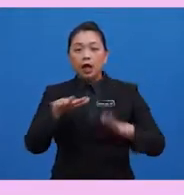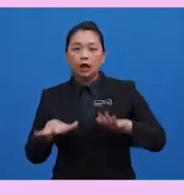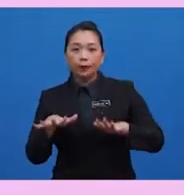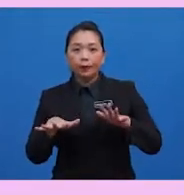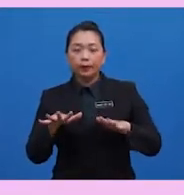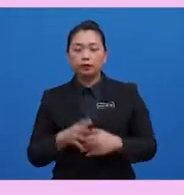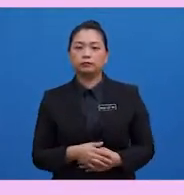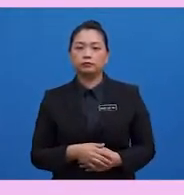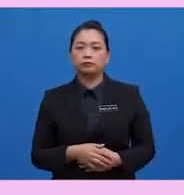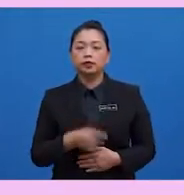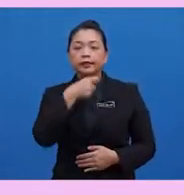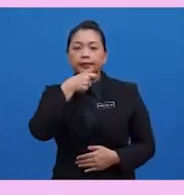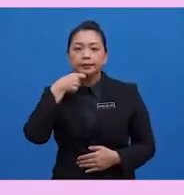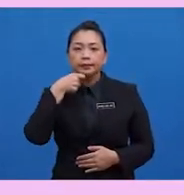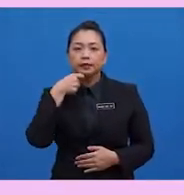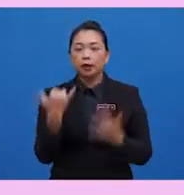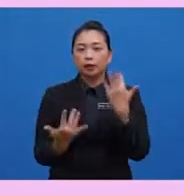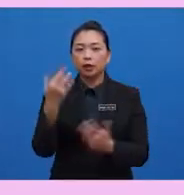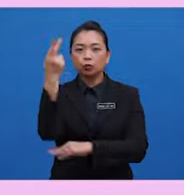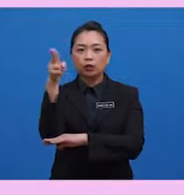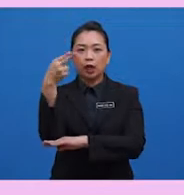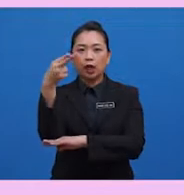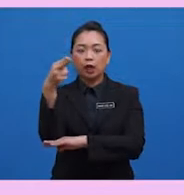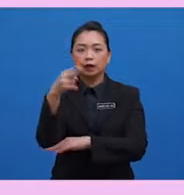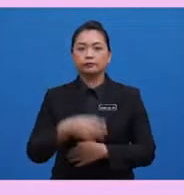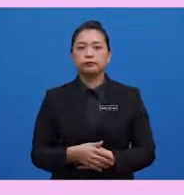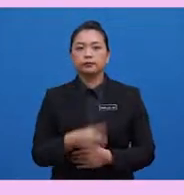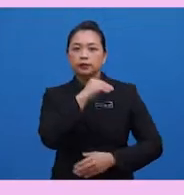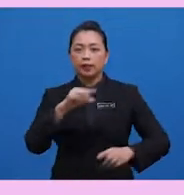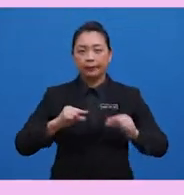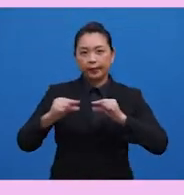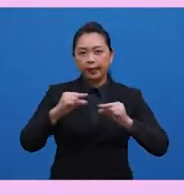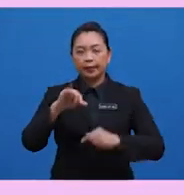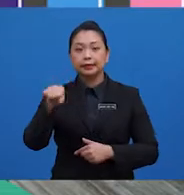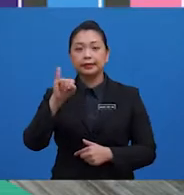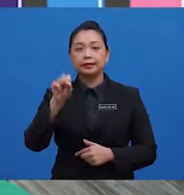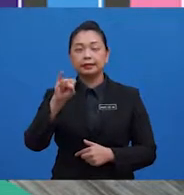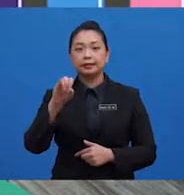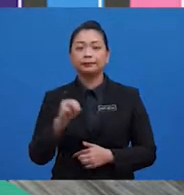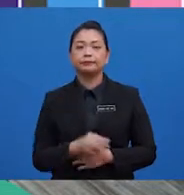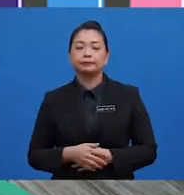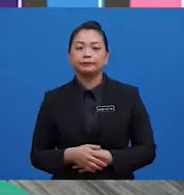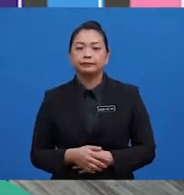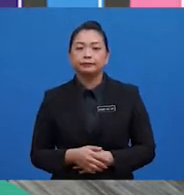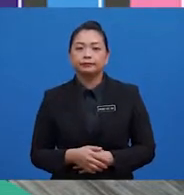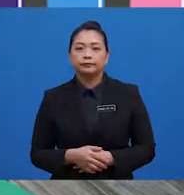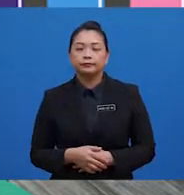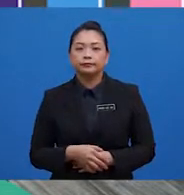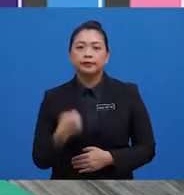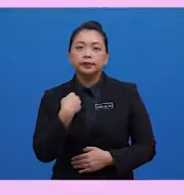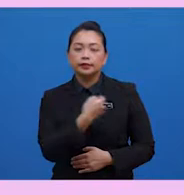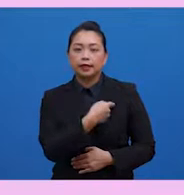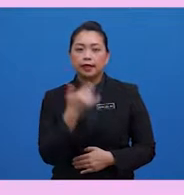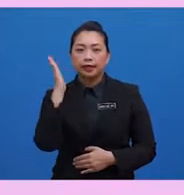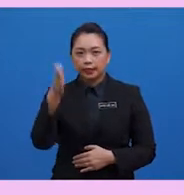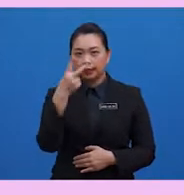bumi, kemarau, kebakaran hutan dan pergerakan jisim. Baiklah pelajar, kita akan